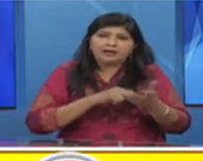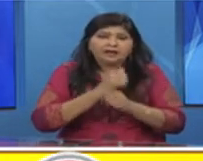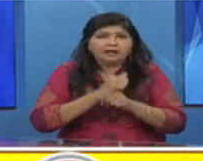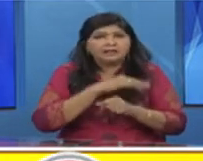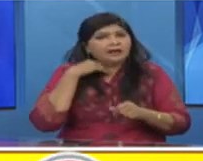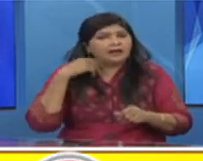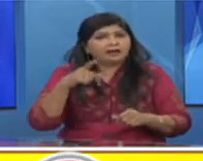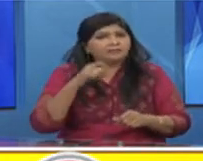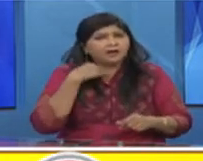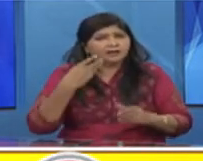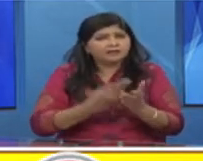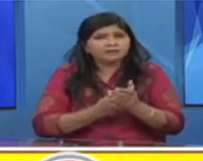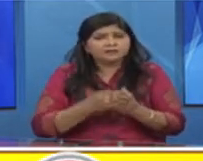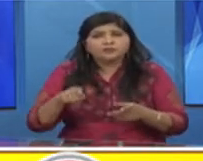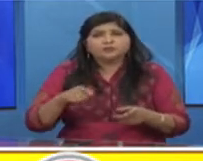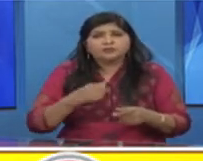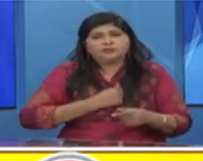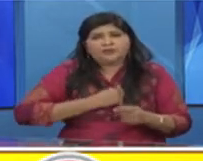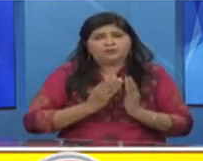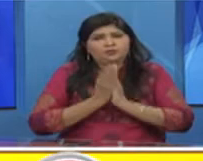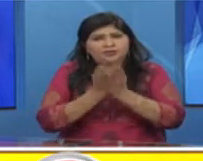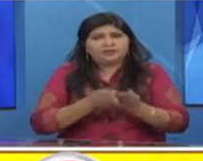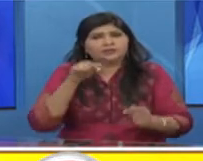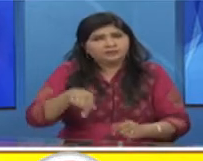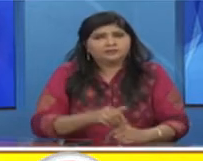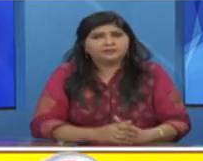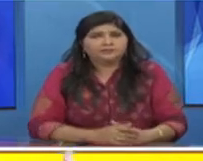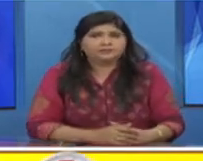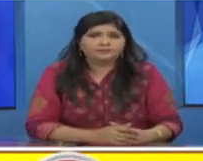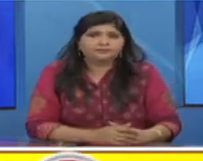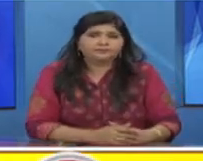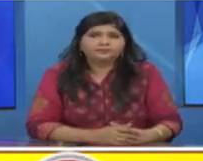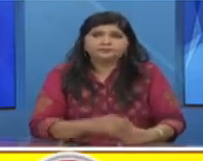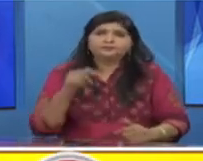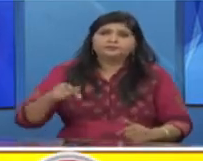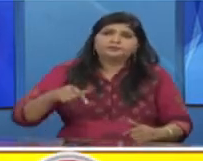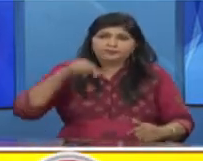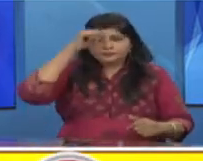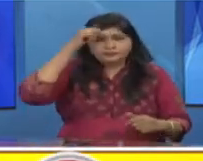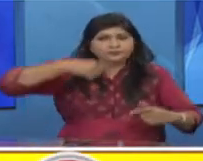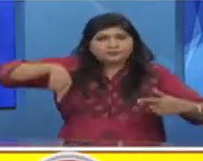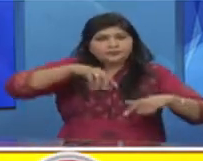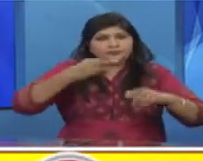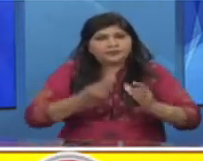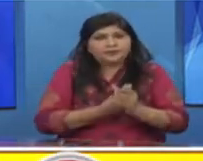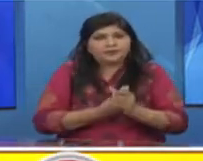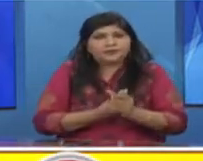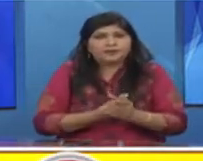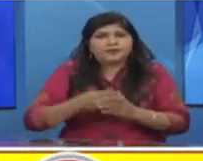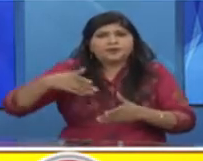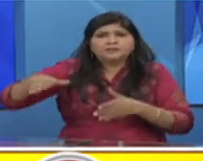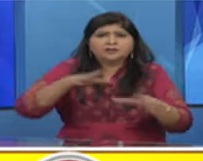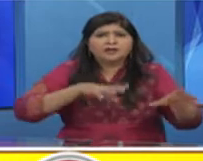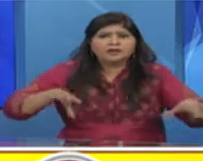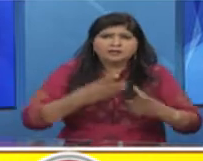था। मैं आज उनको भी श्रद्धांजलि देता हूं। मेरे प्यारे देशवासियों, आज घर घर की